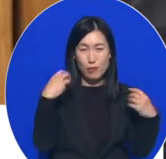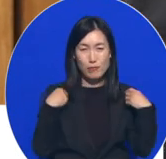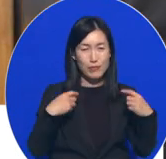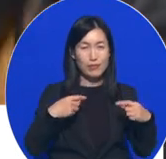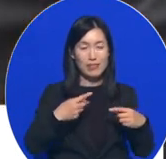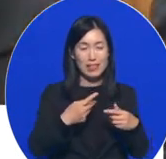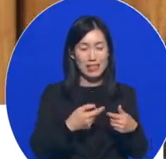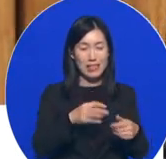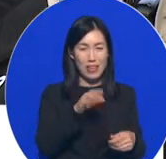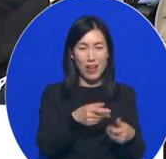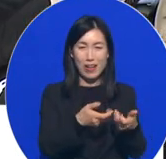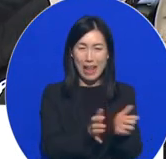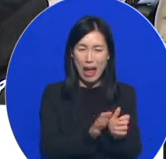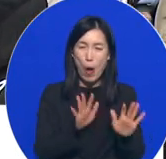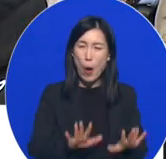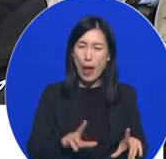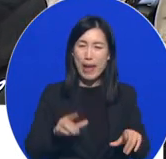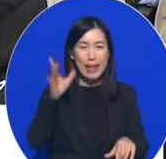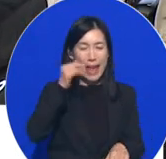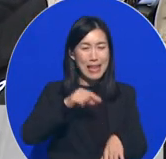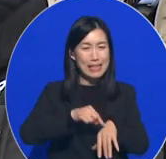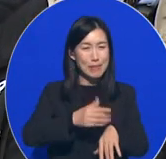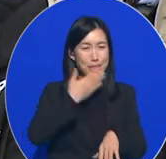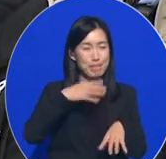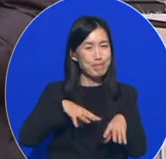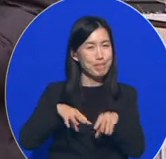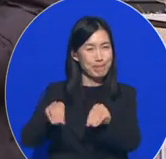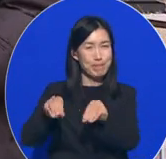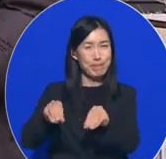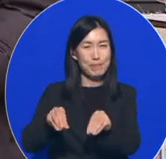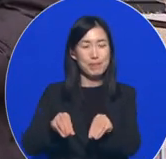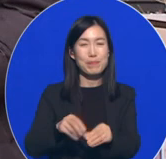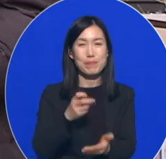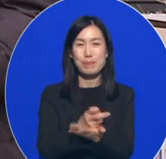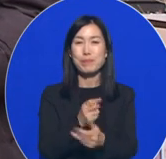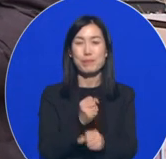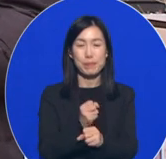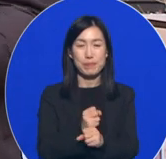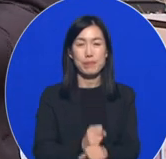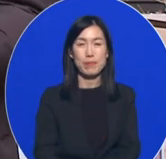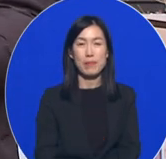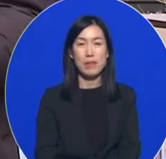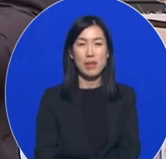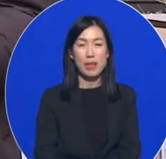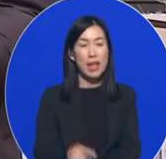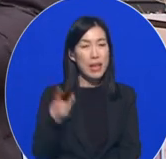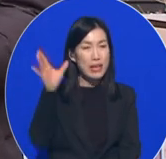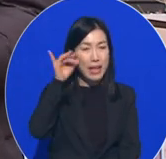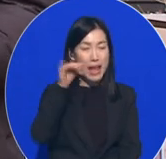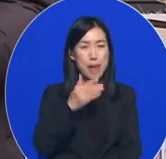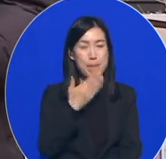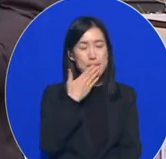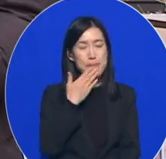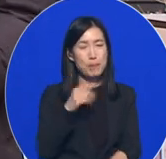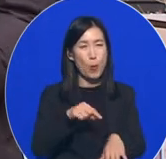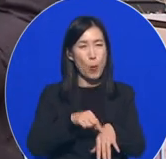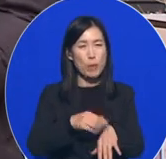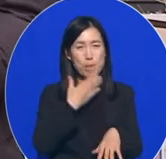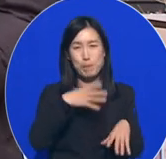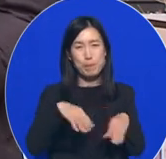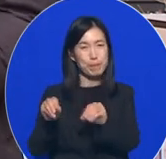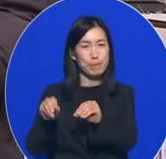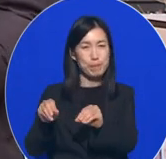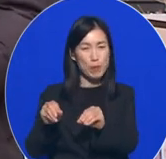개식용 종식 특별법 재정을 추진하겠다고 밝혔습니다 협의회에서는 개식용 종식 시점과 개 사용